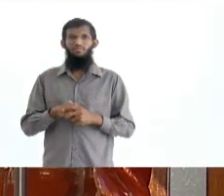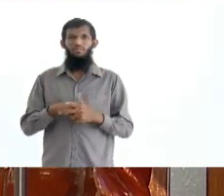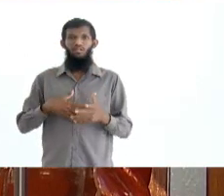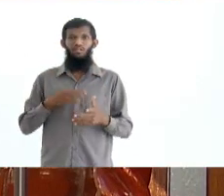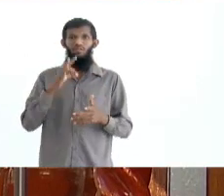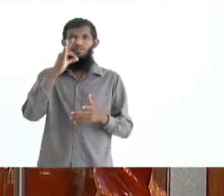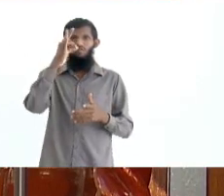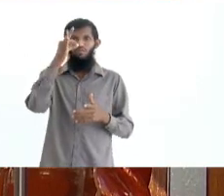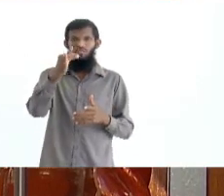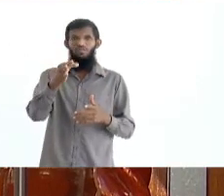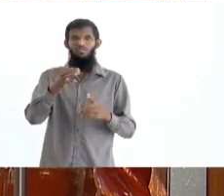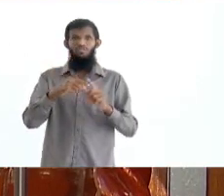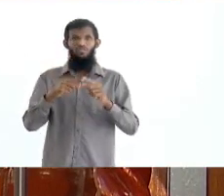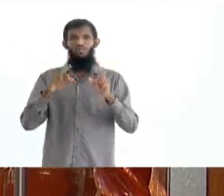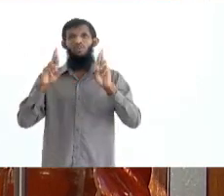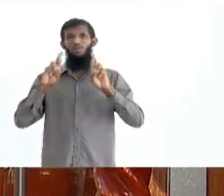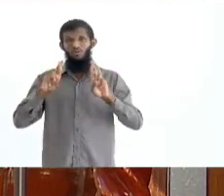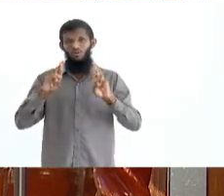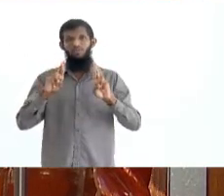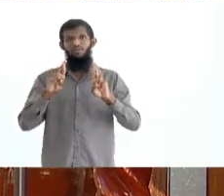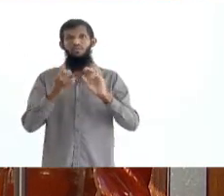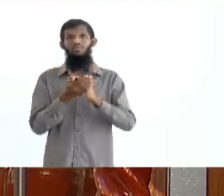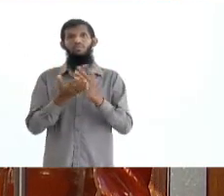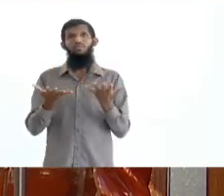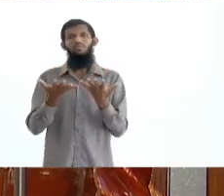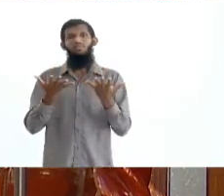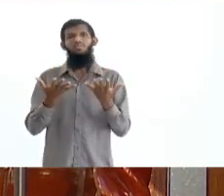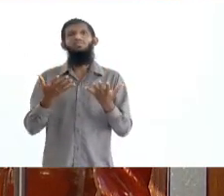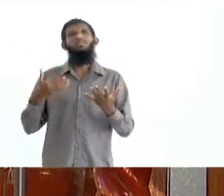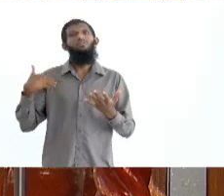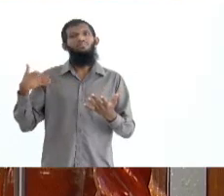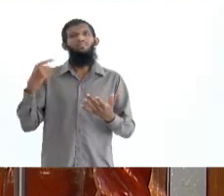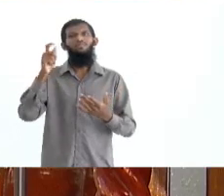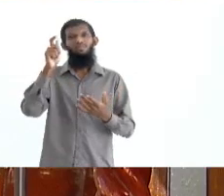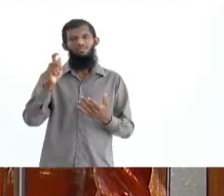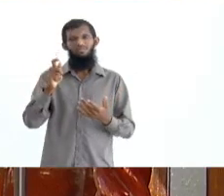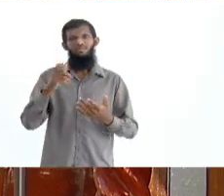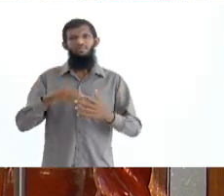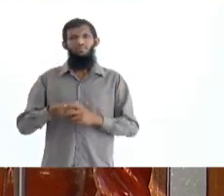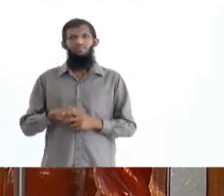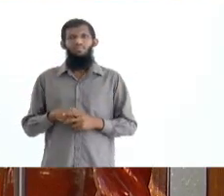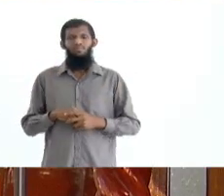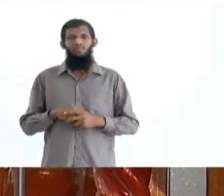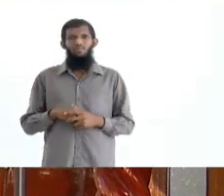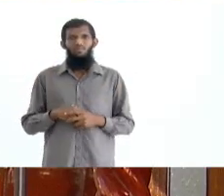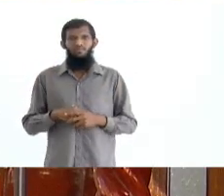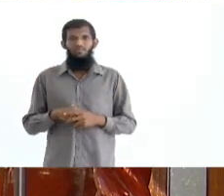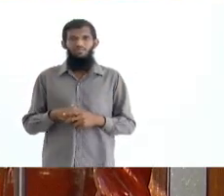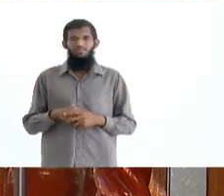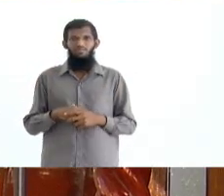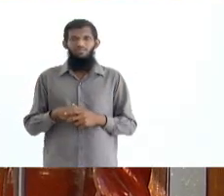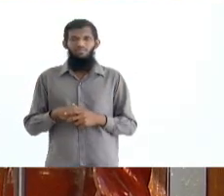مستقبل كروى أميت تهج حقيقي ميستر النكي قوم الج زوان